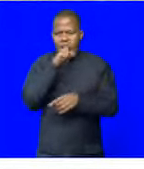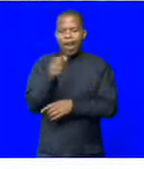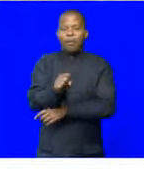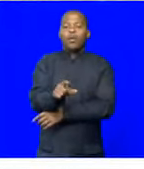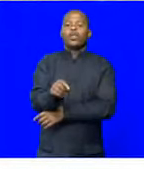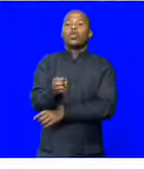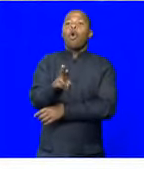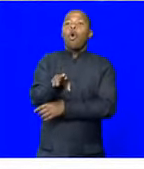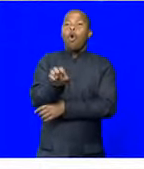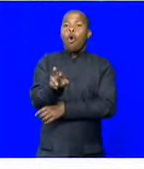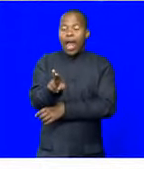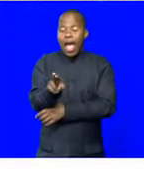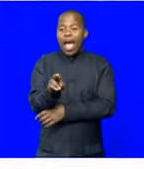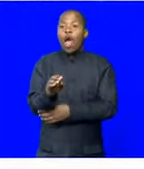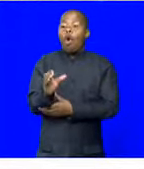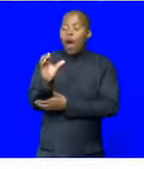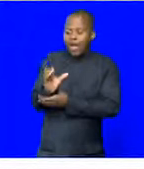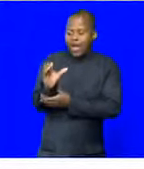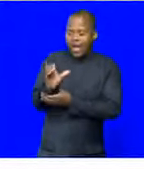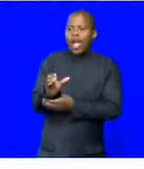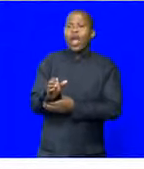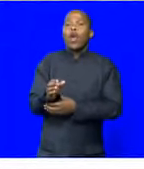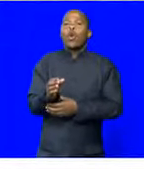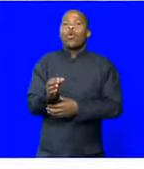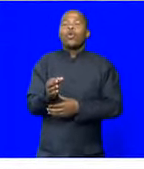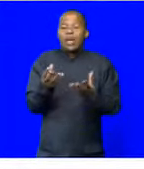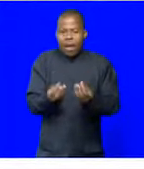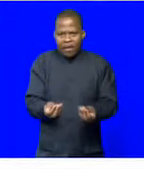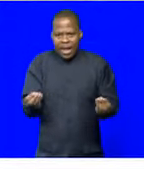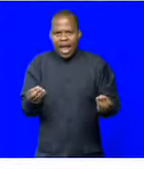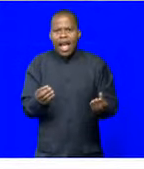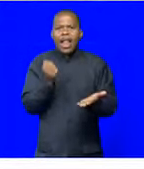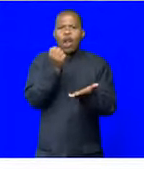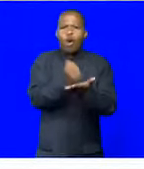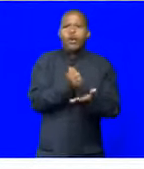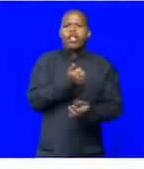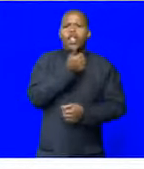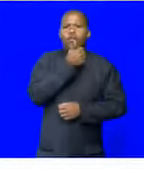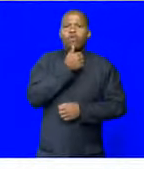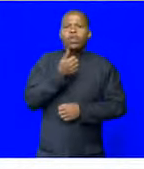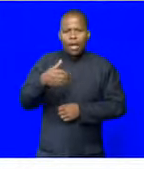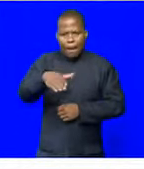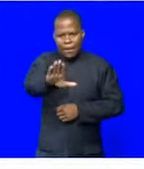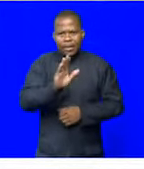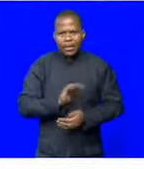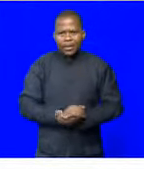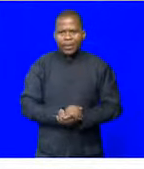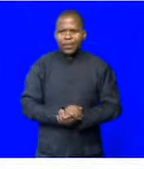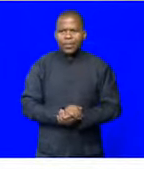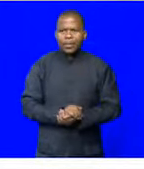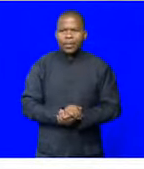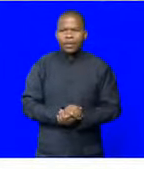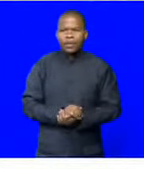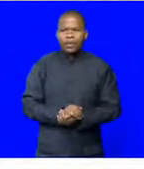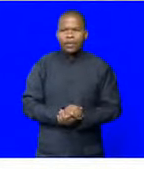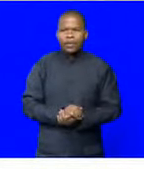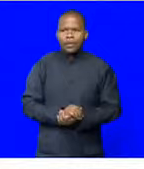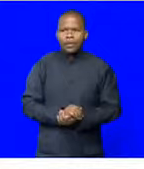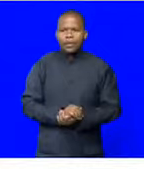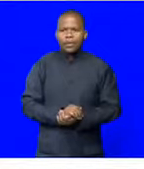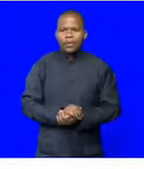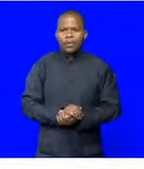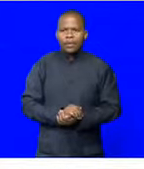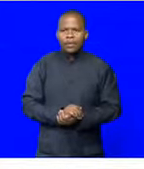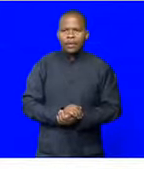sive kakhulu bantwana ukuthi silisebenzise lelo hhovisi njengoba litawuba lusito kakhulu kubantwana. Kukhombisa indlela